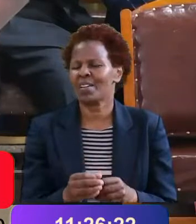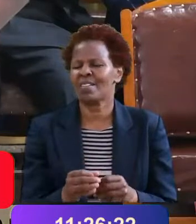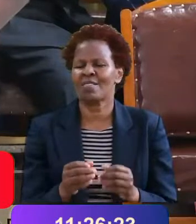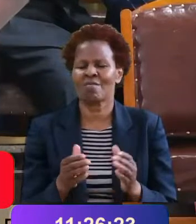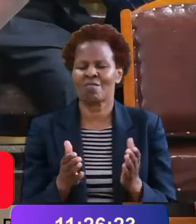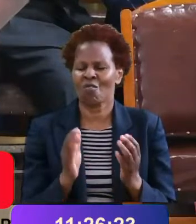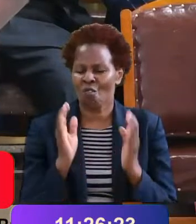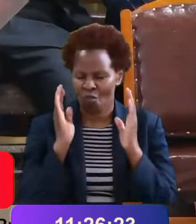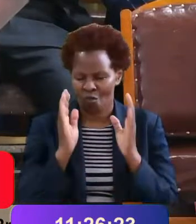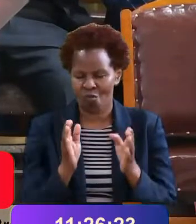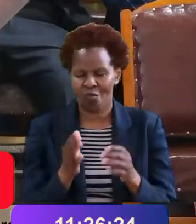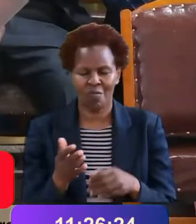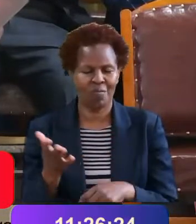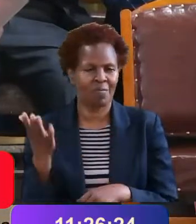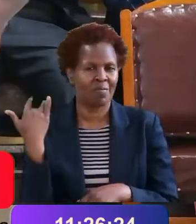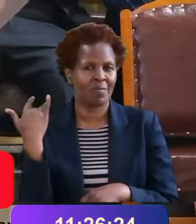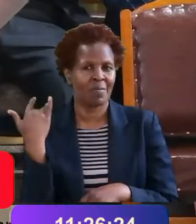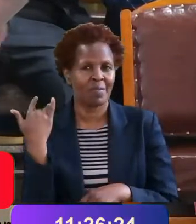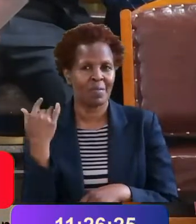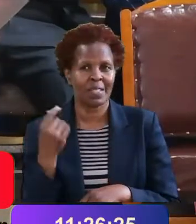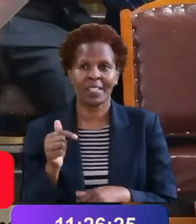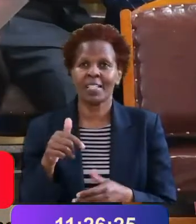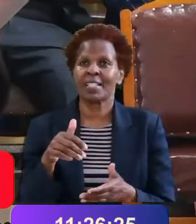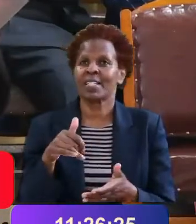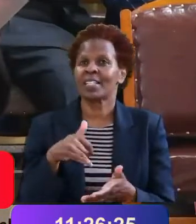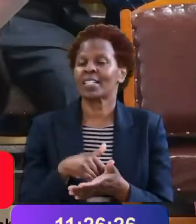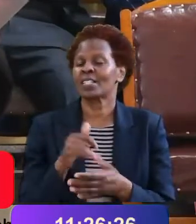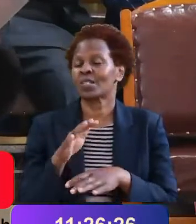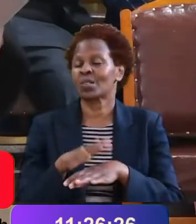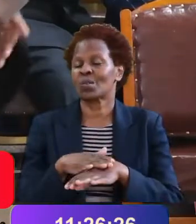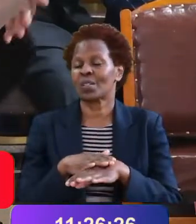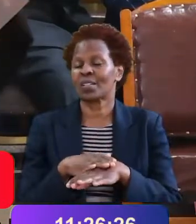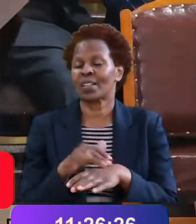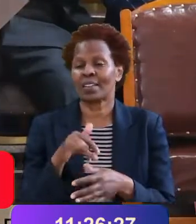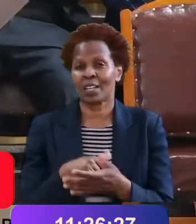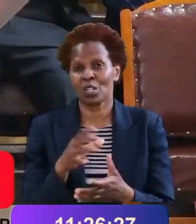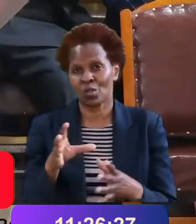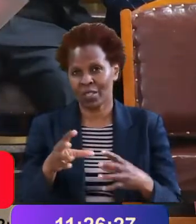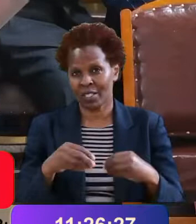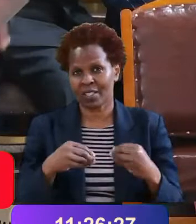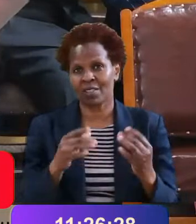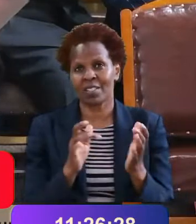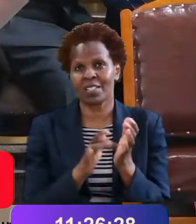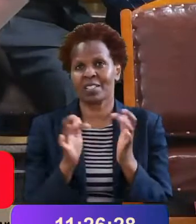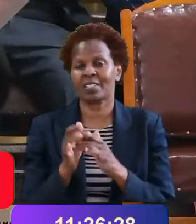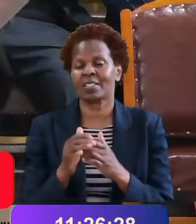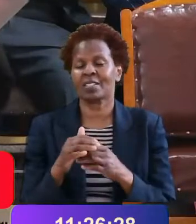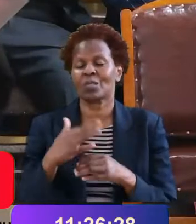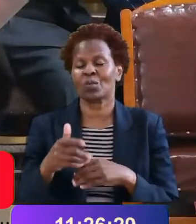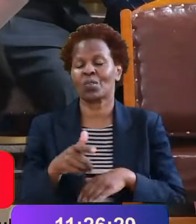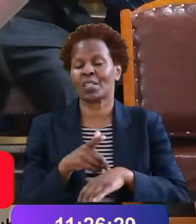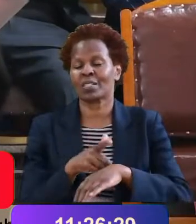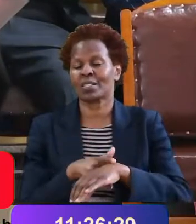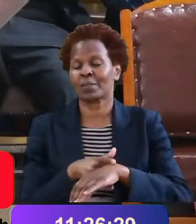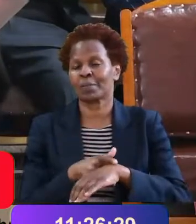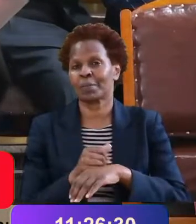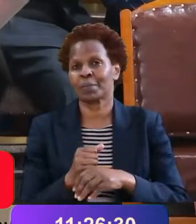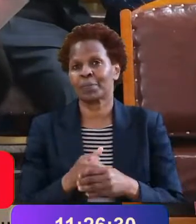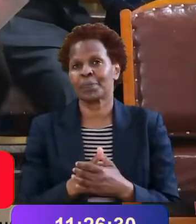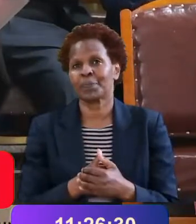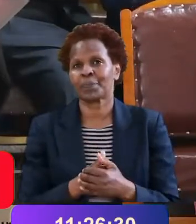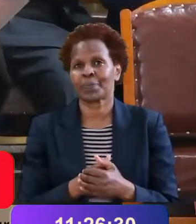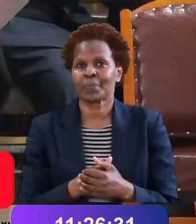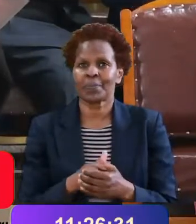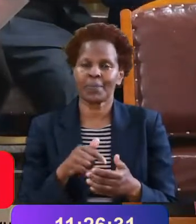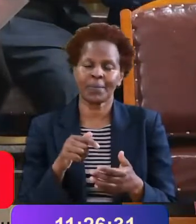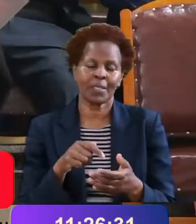vizuri pia tuwe tunampokea kila wakati, kwa sababu huwa tunampokea Bwana kila wakati.